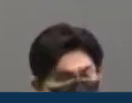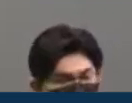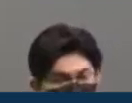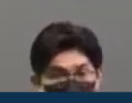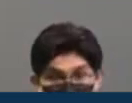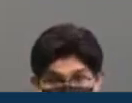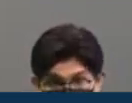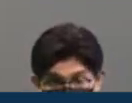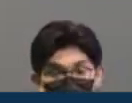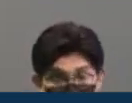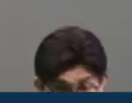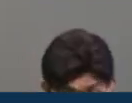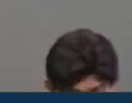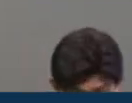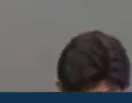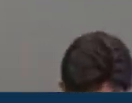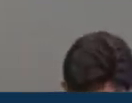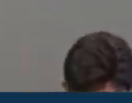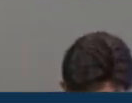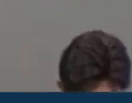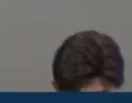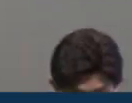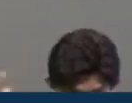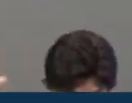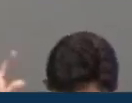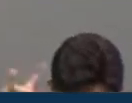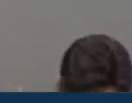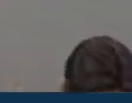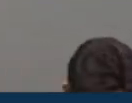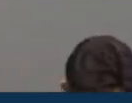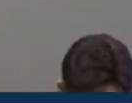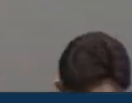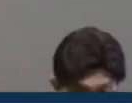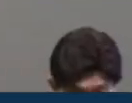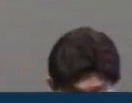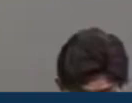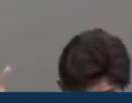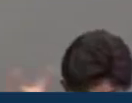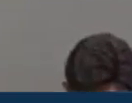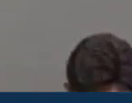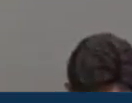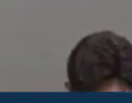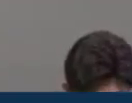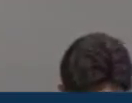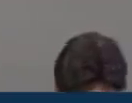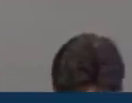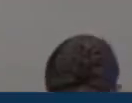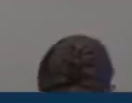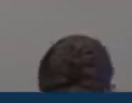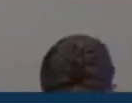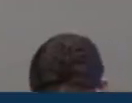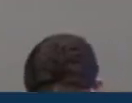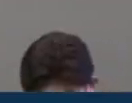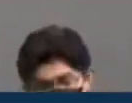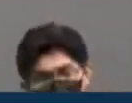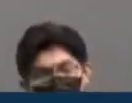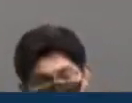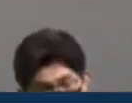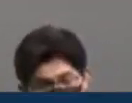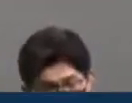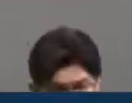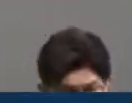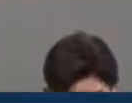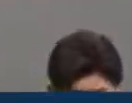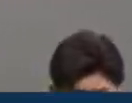จทหารต้องทำงานประสานกันโดยสิ่งสำคัญที่สุดคือความร่วมมือจากประชาชนทั้งประเทศโดยเฉพาะในพื้นที่กรุงเทพมห